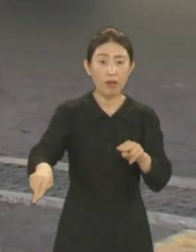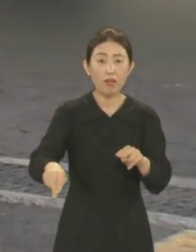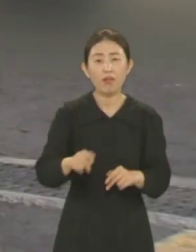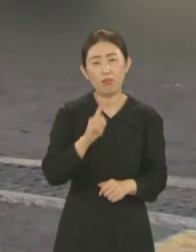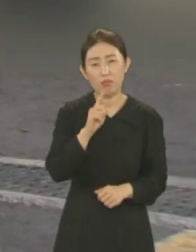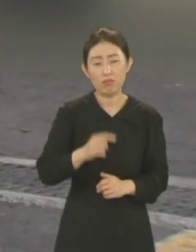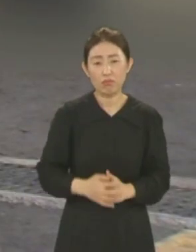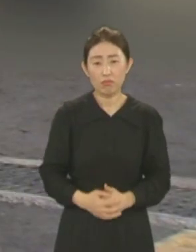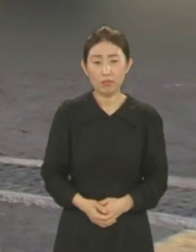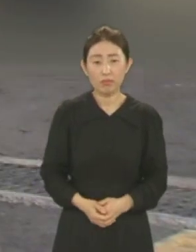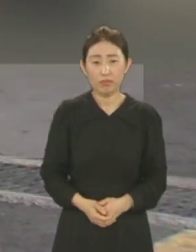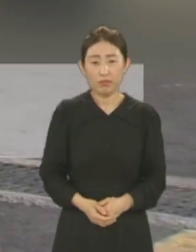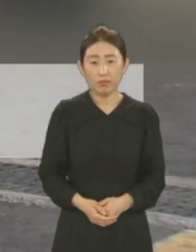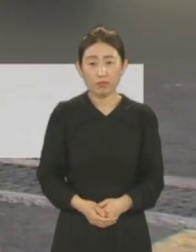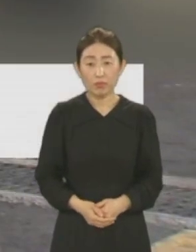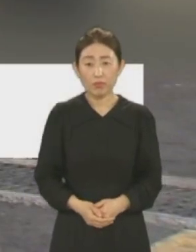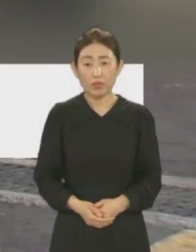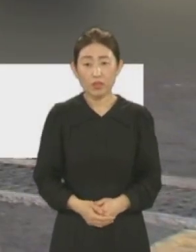합니다